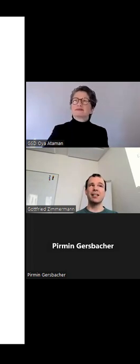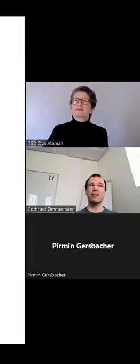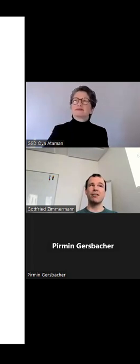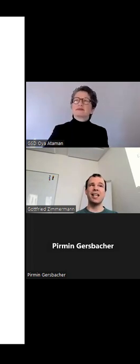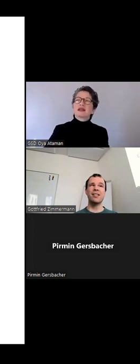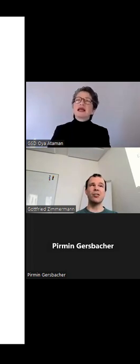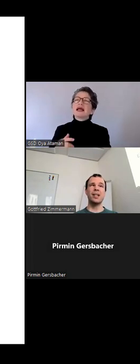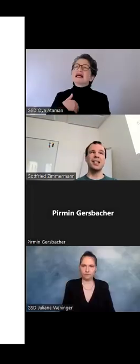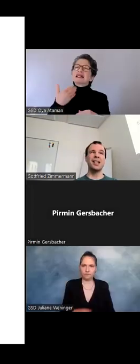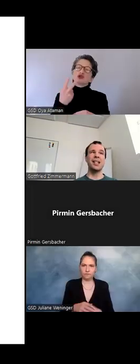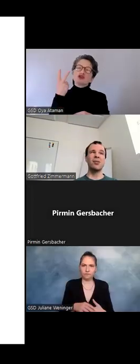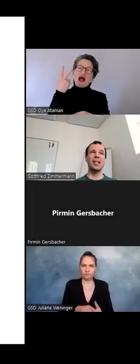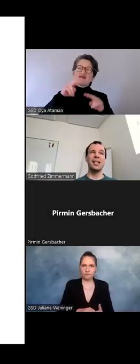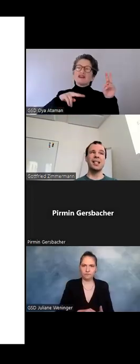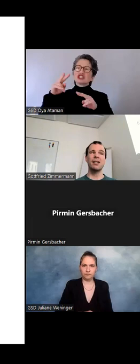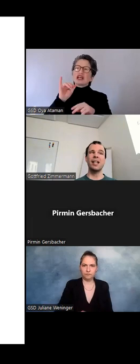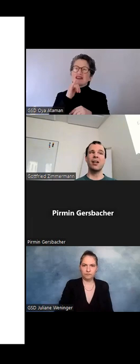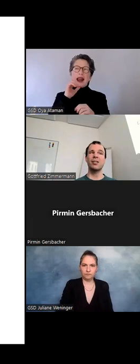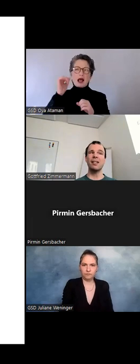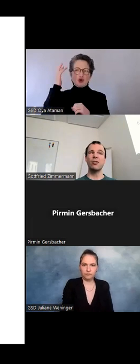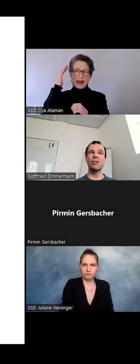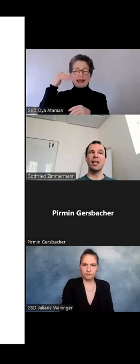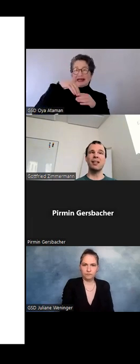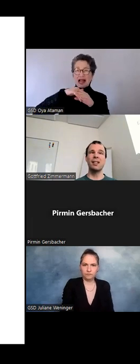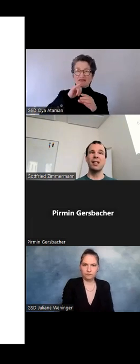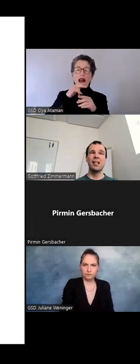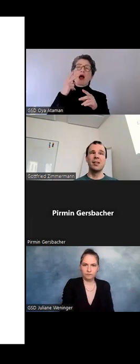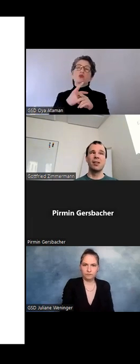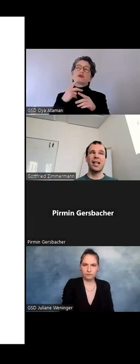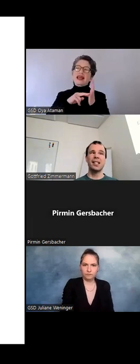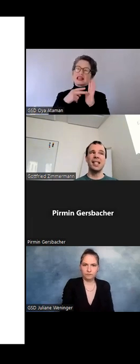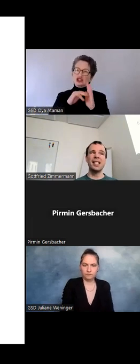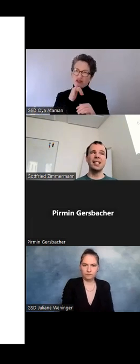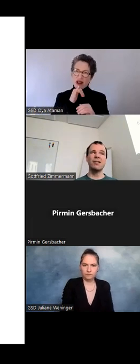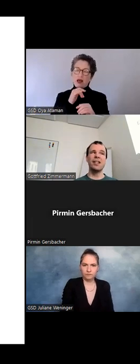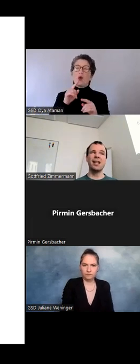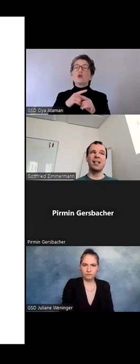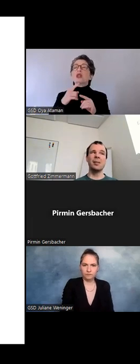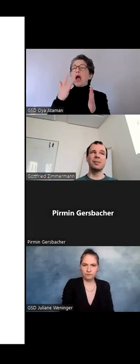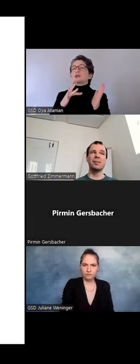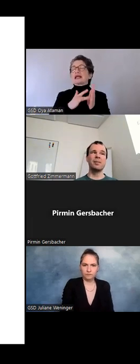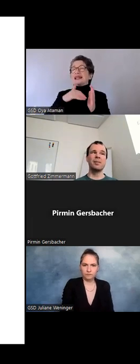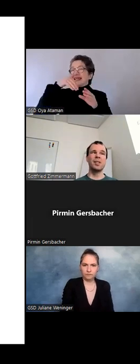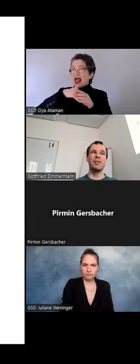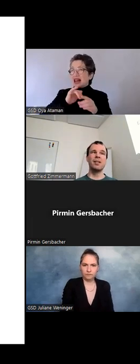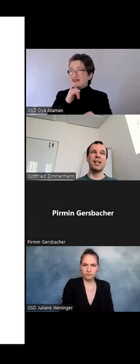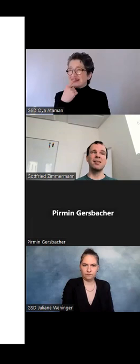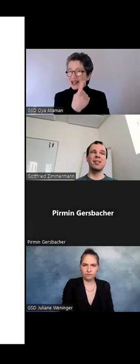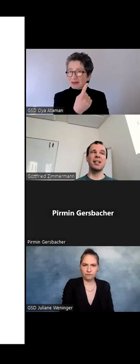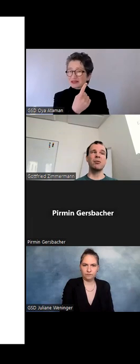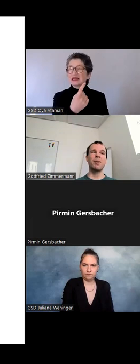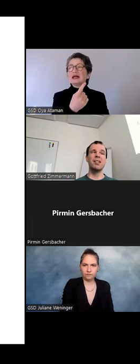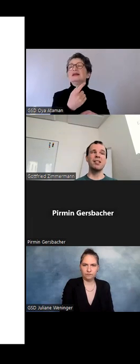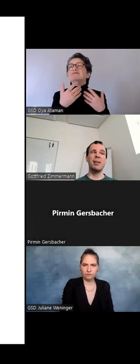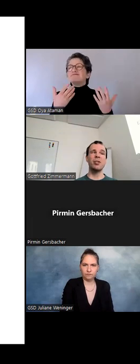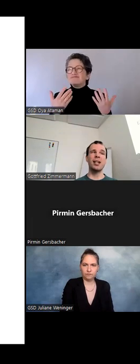zwei Arten von Fehlern sich überlegen kann, so inhaltliche Fehler und technische Fehler. Und gerade die inhaltlichen Fehler, die lassen sich